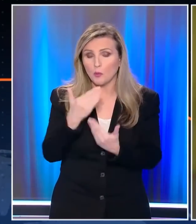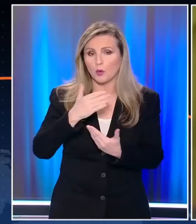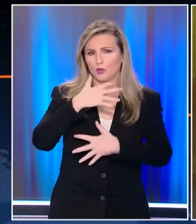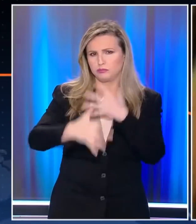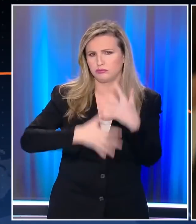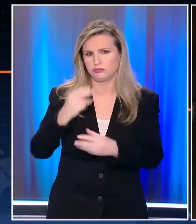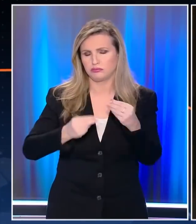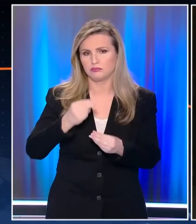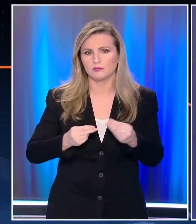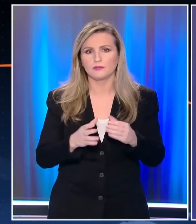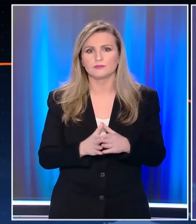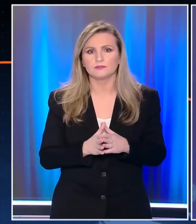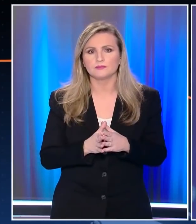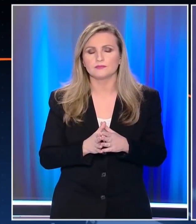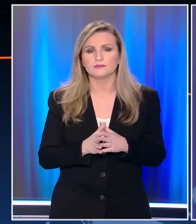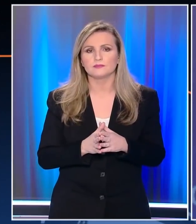έναρξη των μαθημάτων.